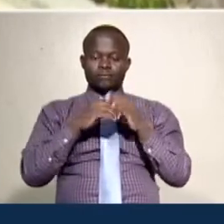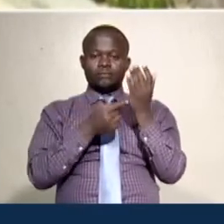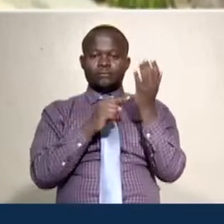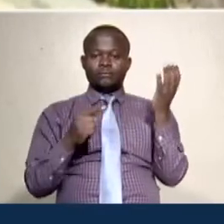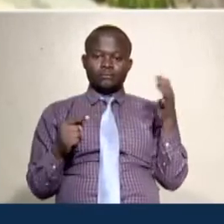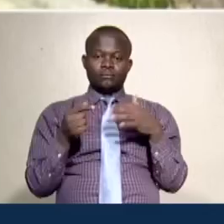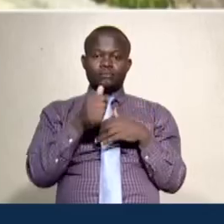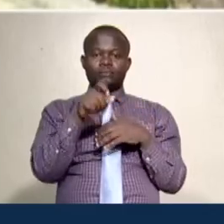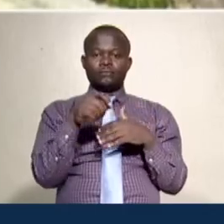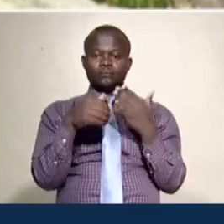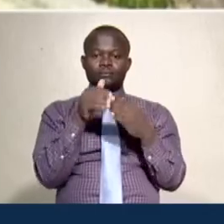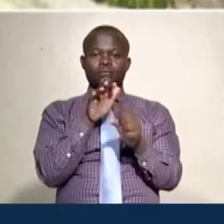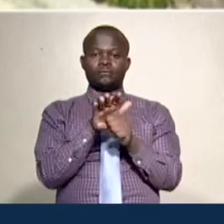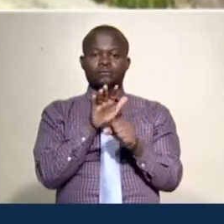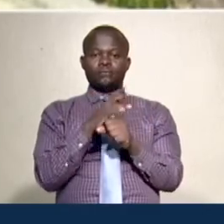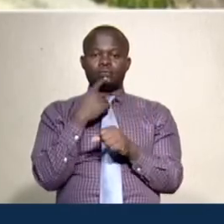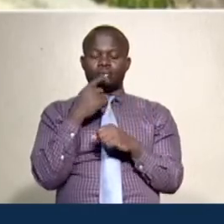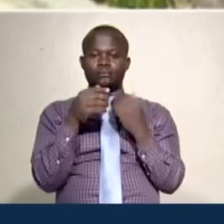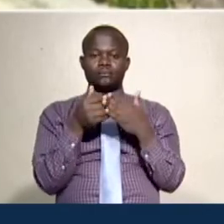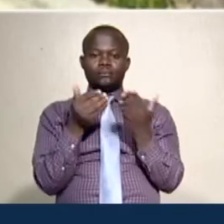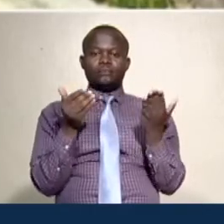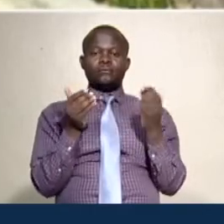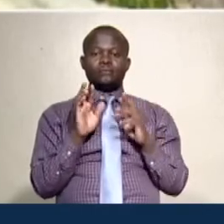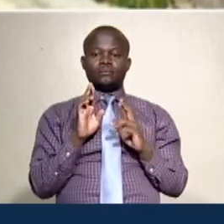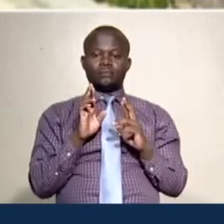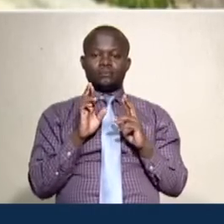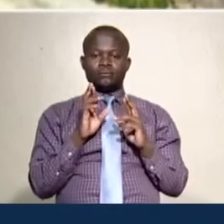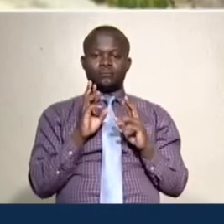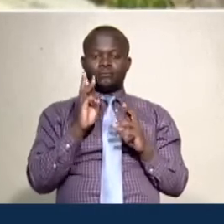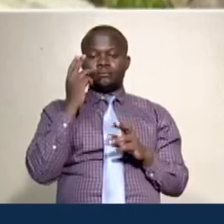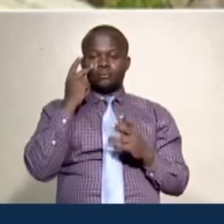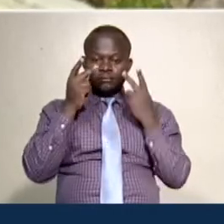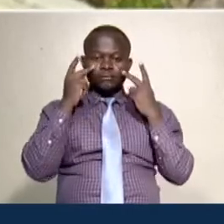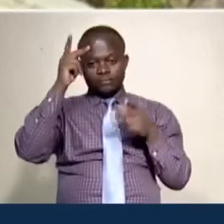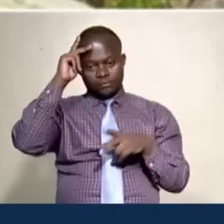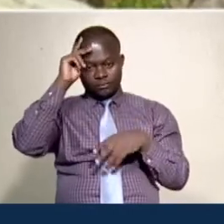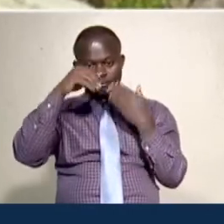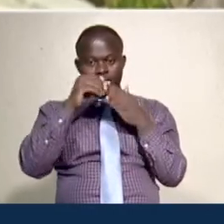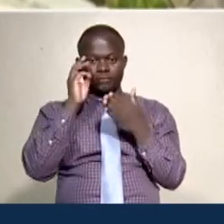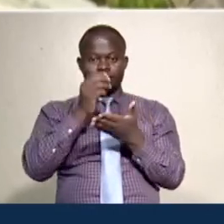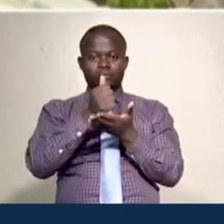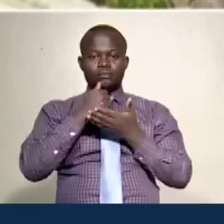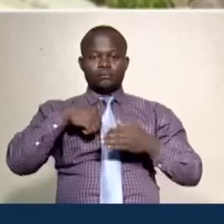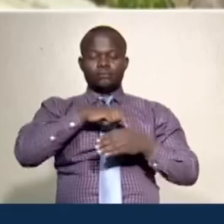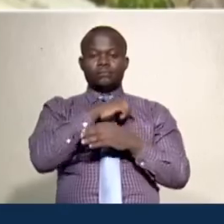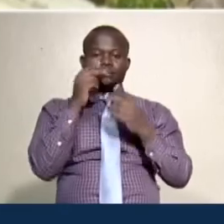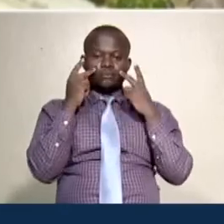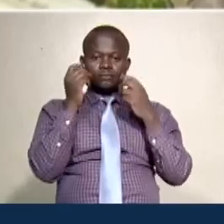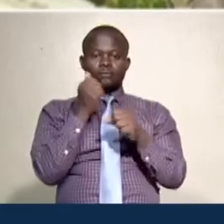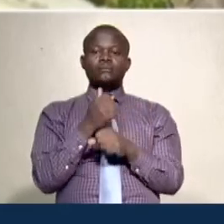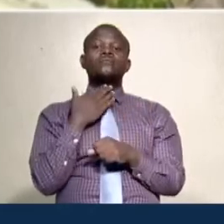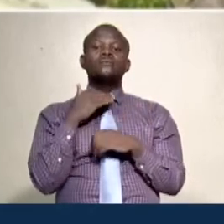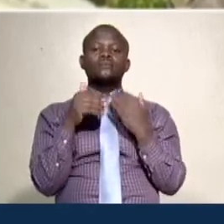technology ni ikenewe cyane. So nizera ko nyine nabonye computer science ihirwe rukundo ubona akazi